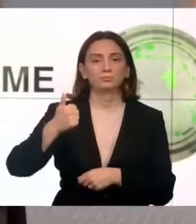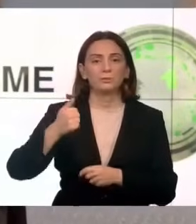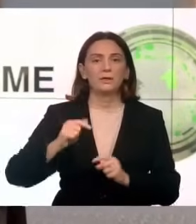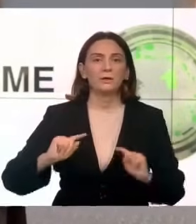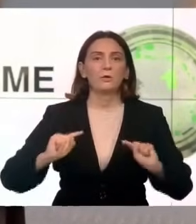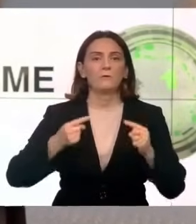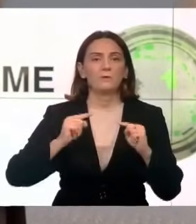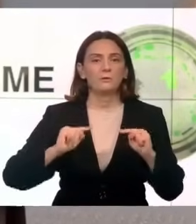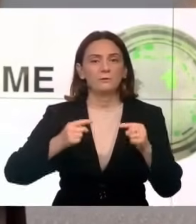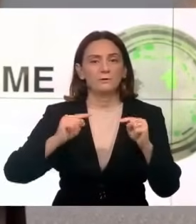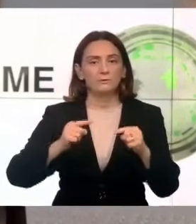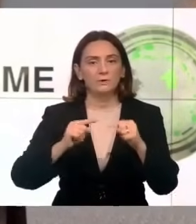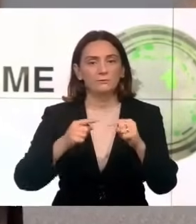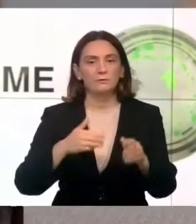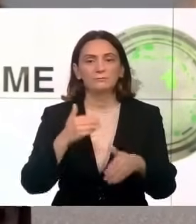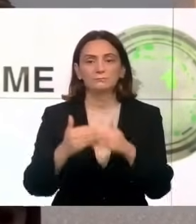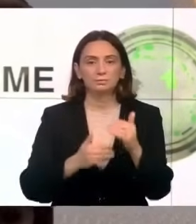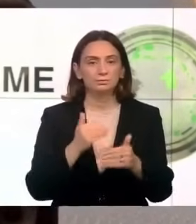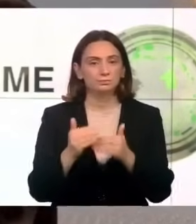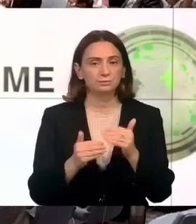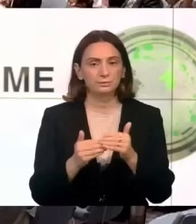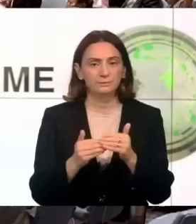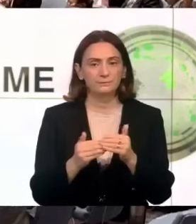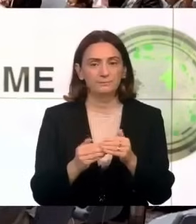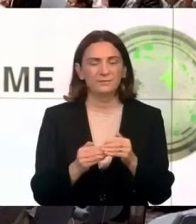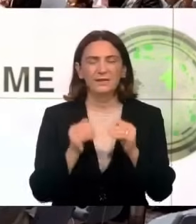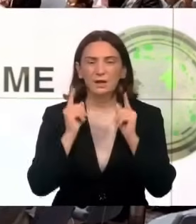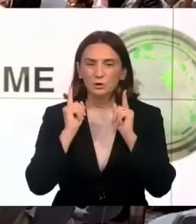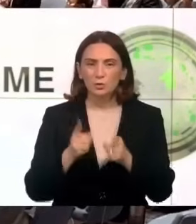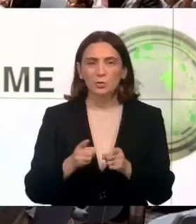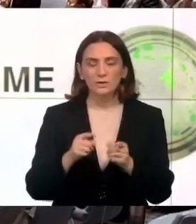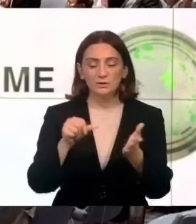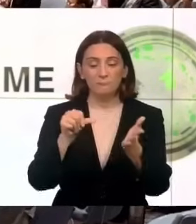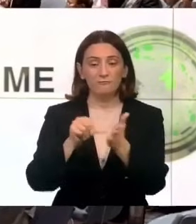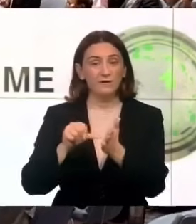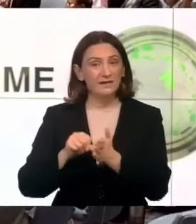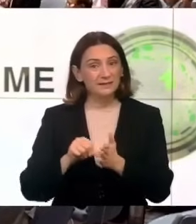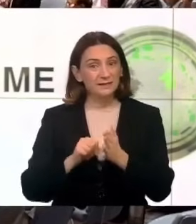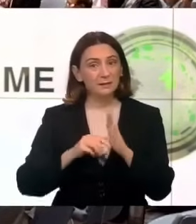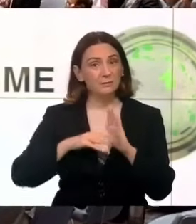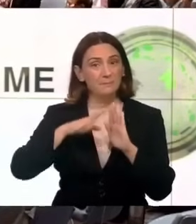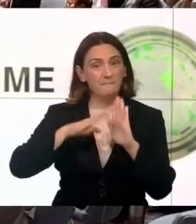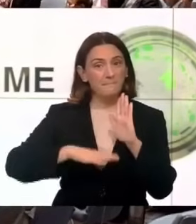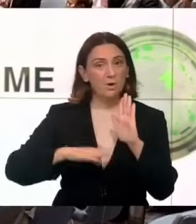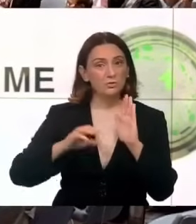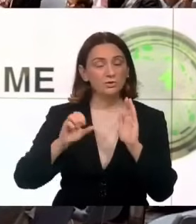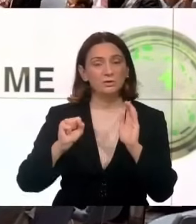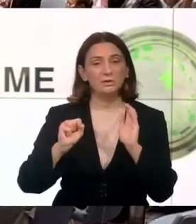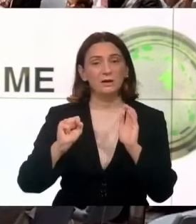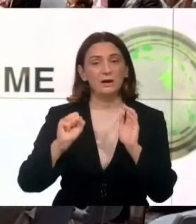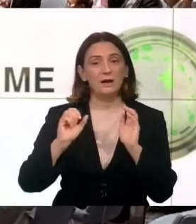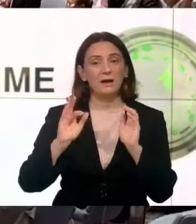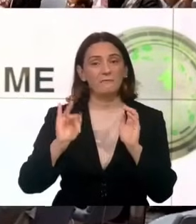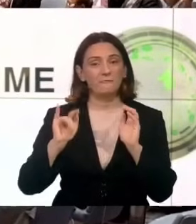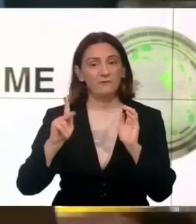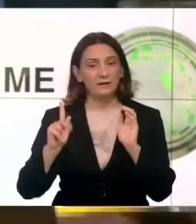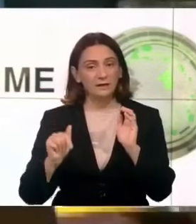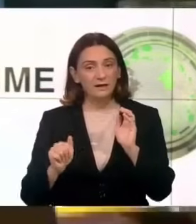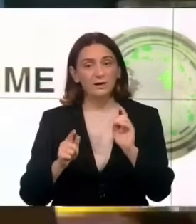por vendimtar drejt nxitjes së barazisë gjinore dhe fuqizimit të grave në rolet e tyre për